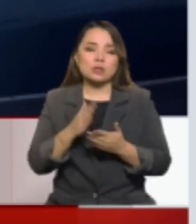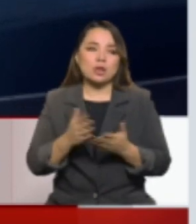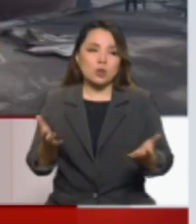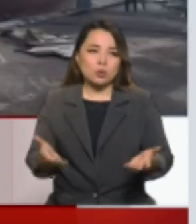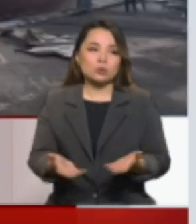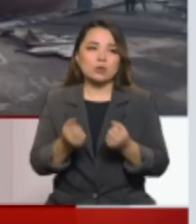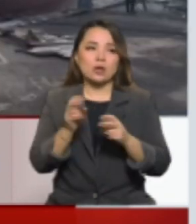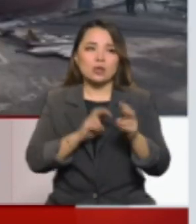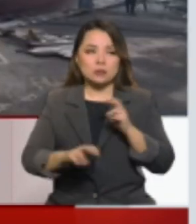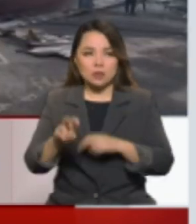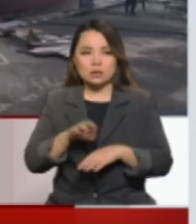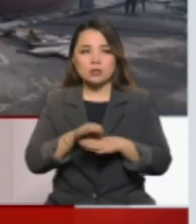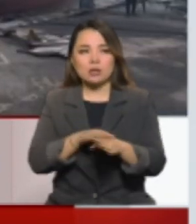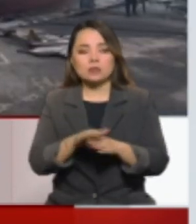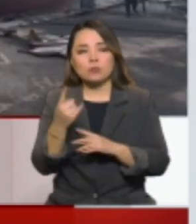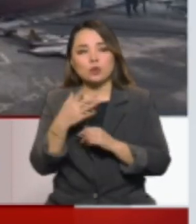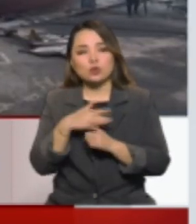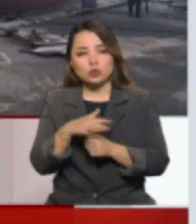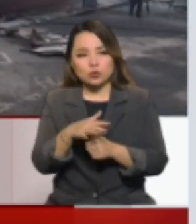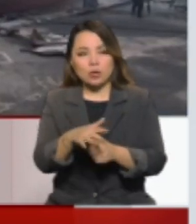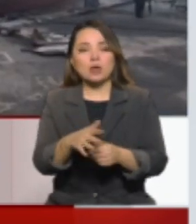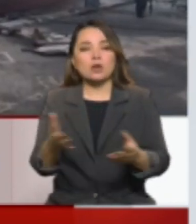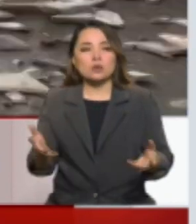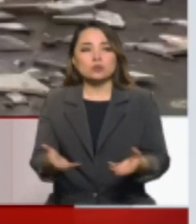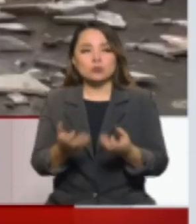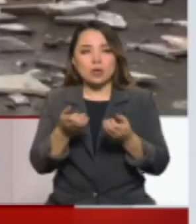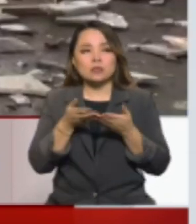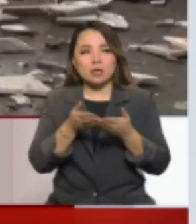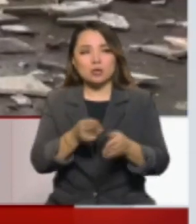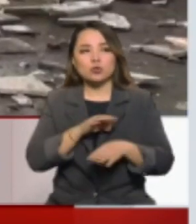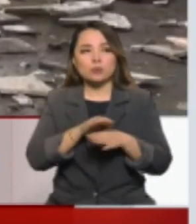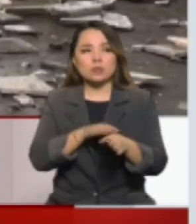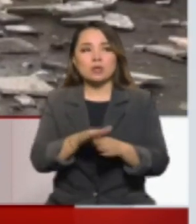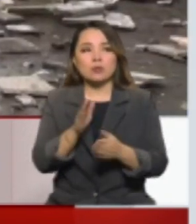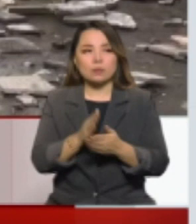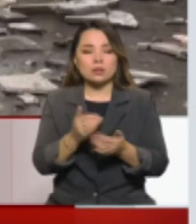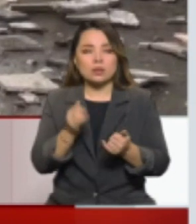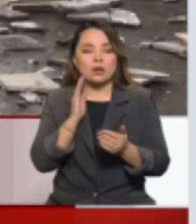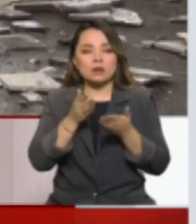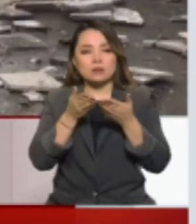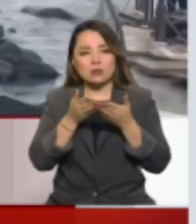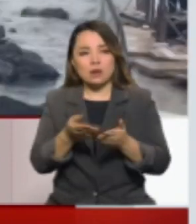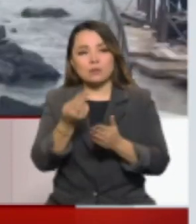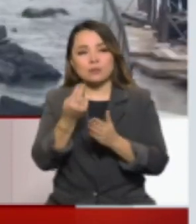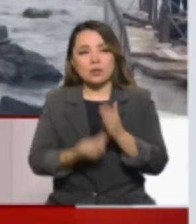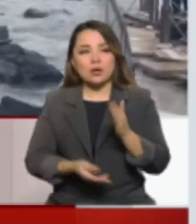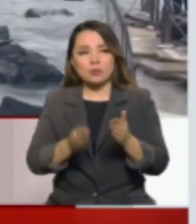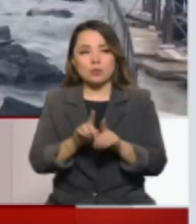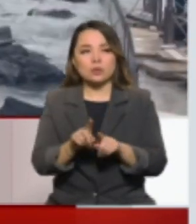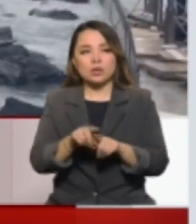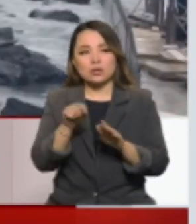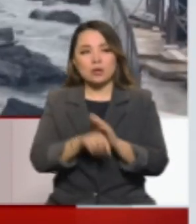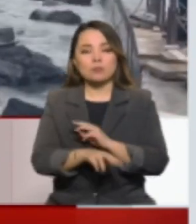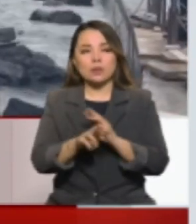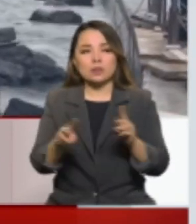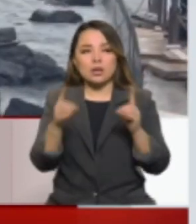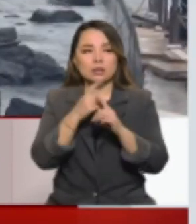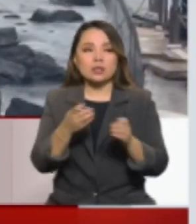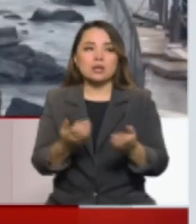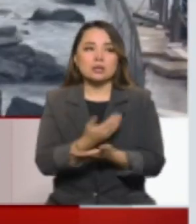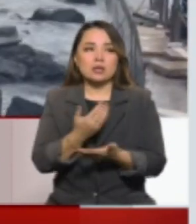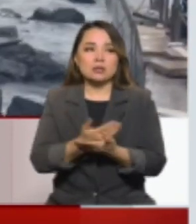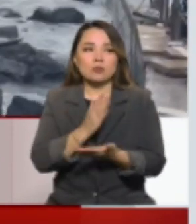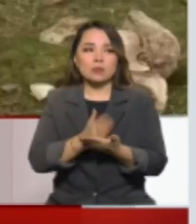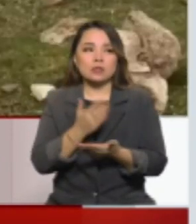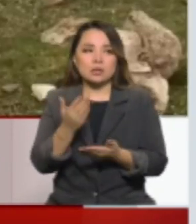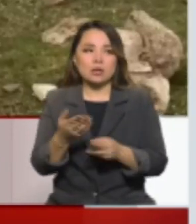бір ұшақ, бір тікұшақ және екі құтқару кемесі жұмыс істеп жатыр. Кеме батқан жерге барған елдің істер министрі соңғы мәліметтермен